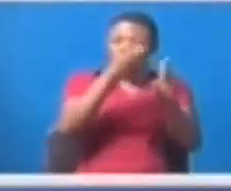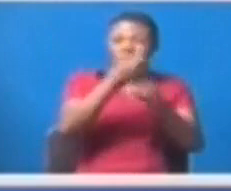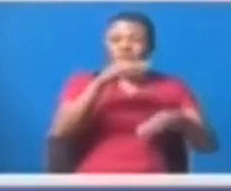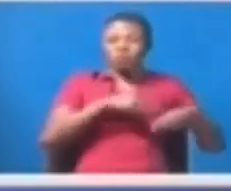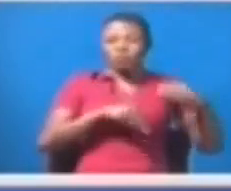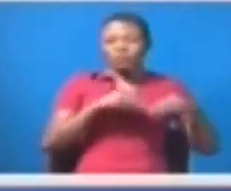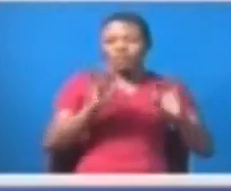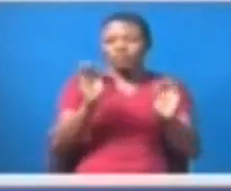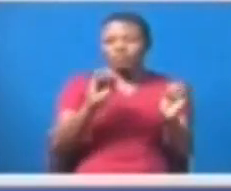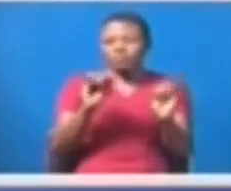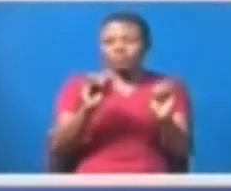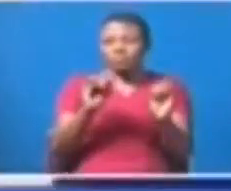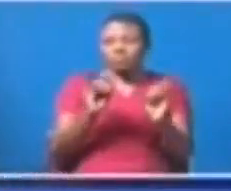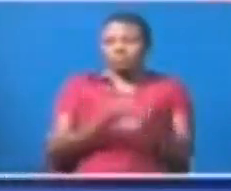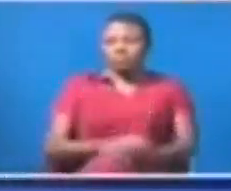kupinga uovu huo.